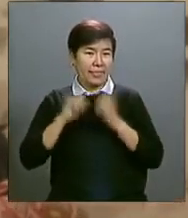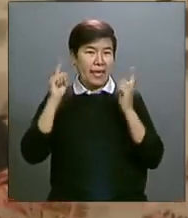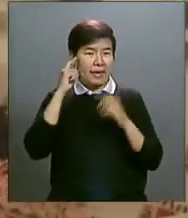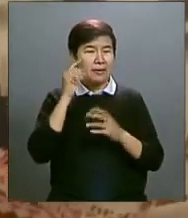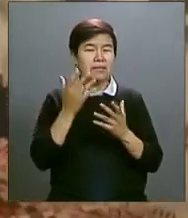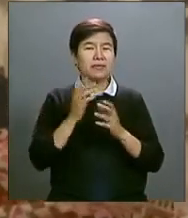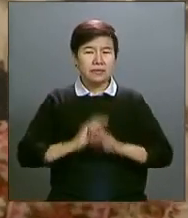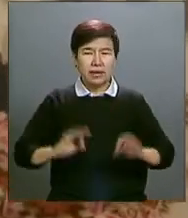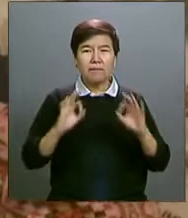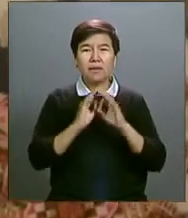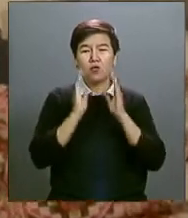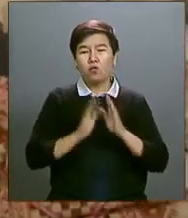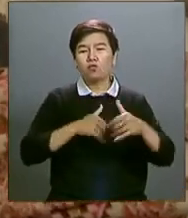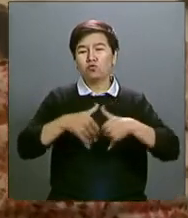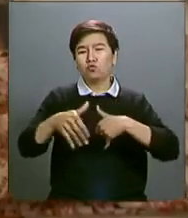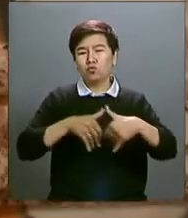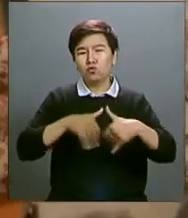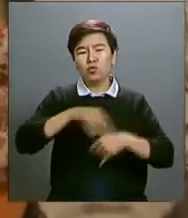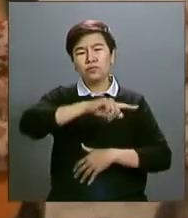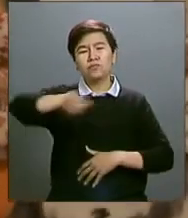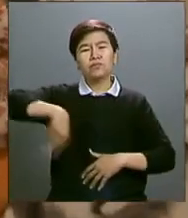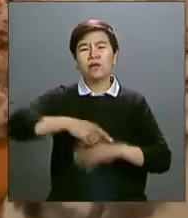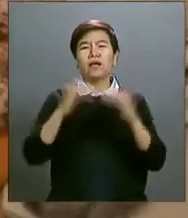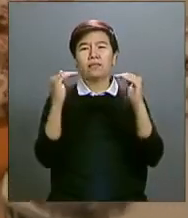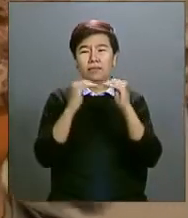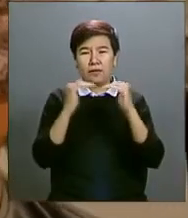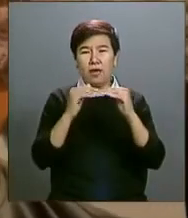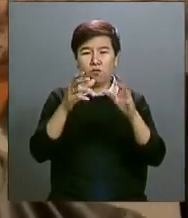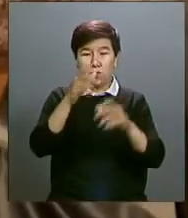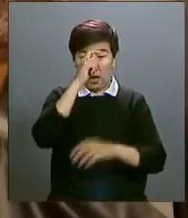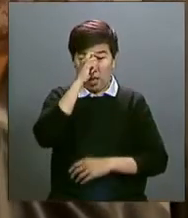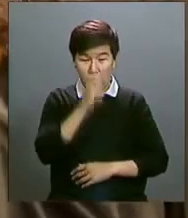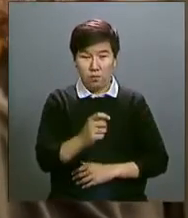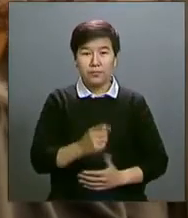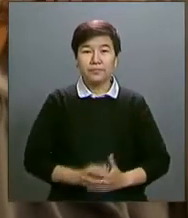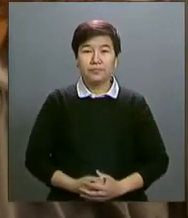ในฐานะศาสนิกอย่างเท่าเทียมน้ำอ้อยจำจิตไทย PBS รายงาน